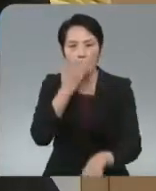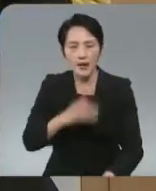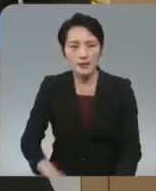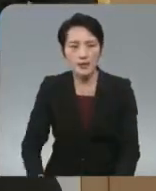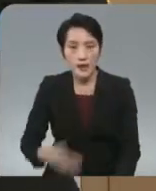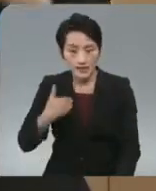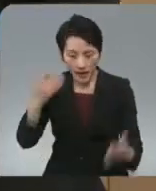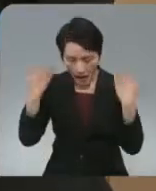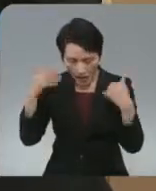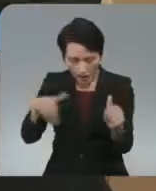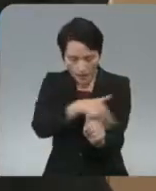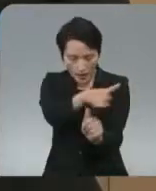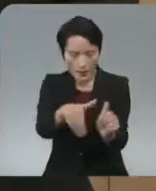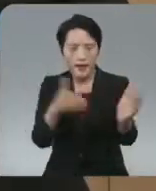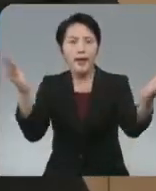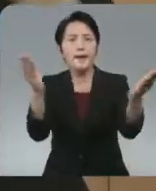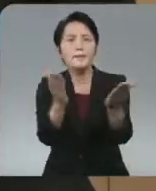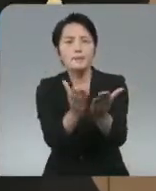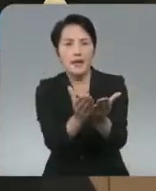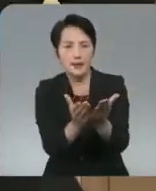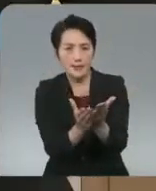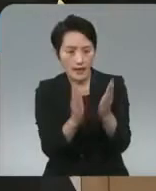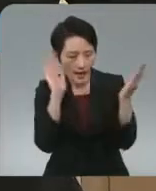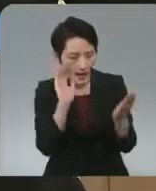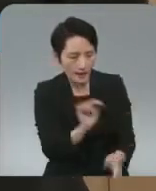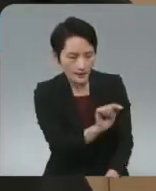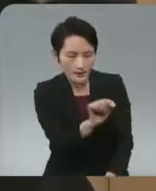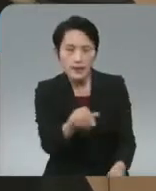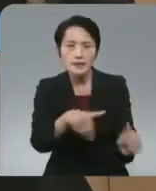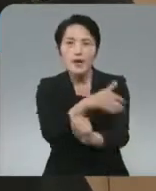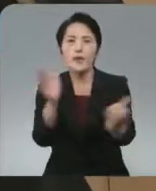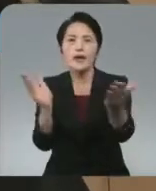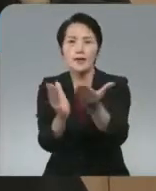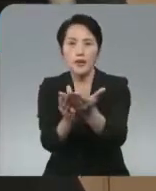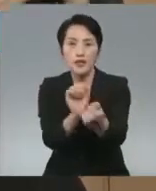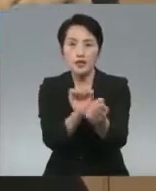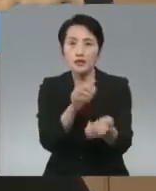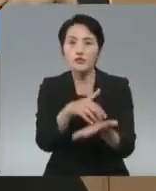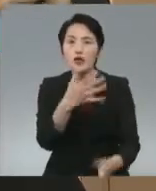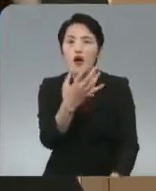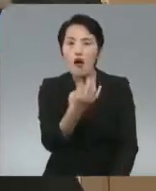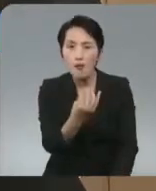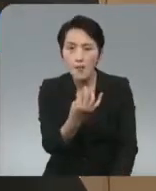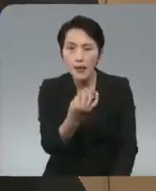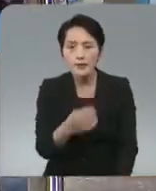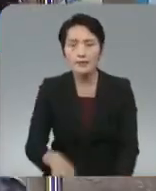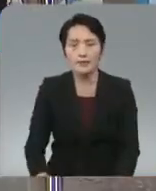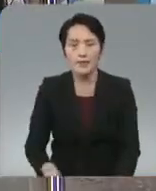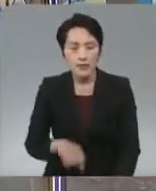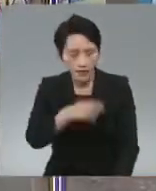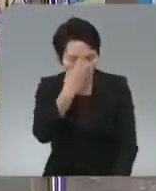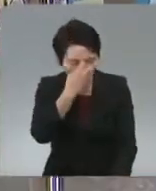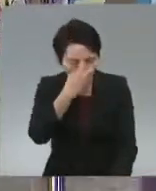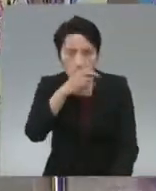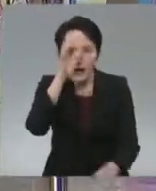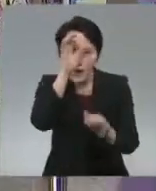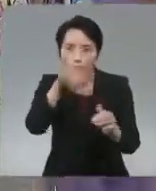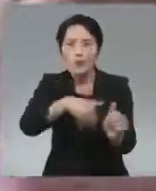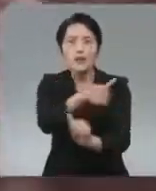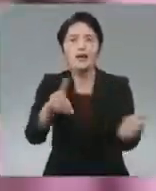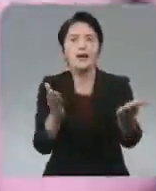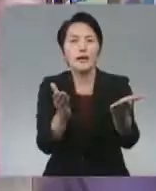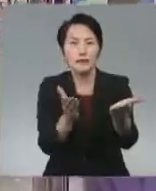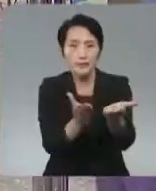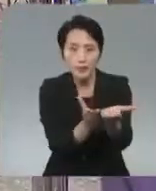kỳ mới Tuy nhiên Bộ Giáo dục quyết định tăng quyền tự quyết về tổ chức học tập tùy theo tình ở đường Tiêu chí quyết định là số ca nhiễm mới trong học sinh